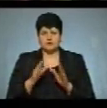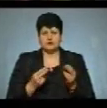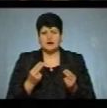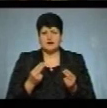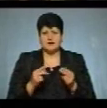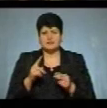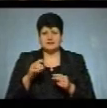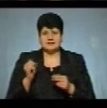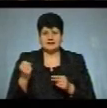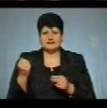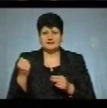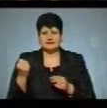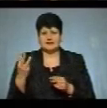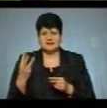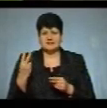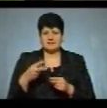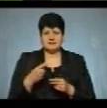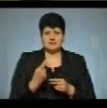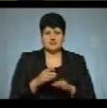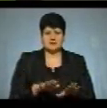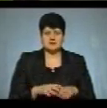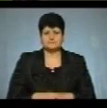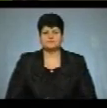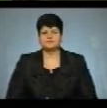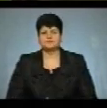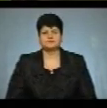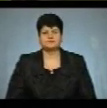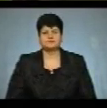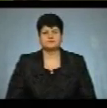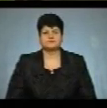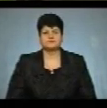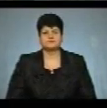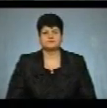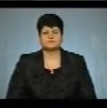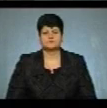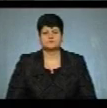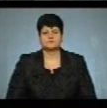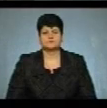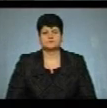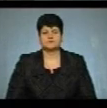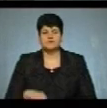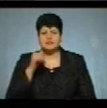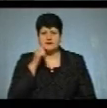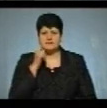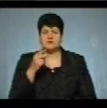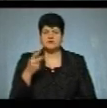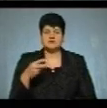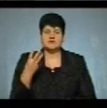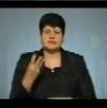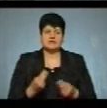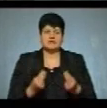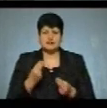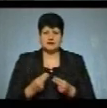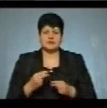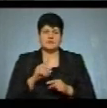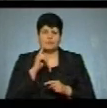за 13-21 місце. Світлана Лазорик, Василь Панчук, новини. Завтра 23-ті ігри учнівської